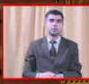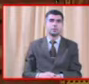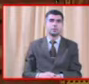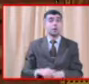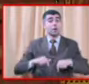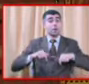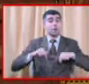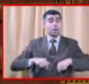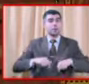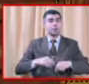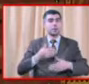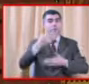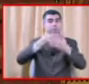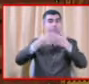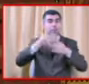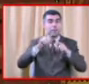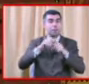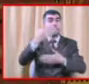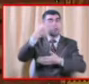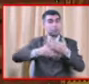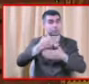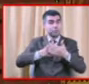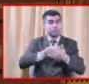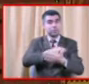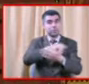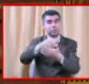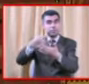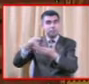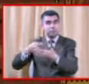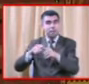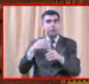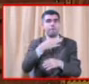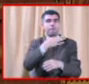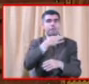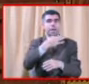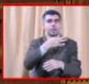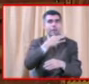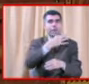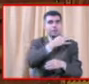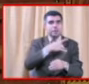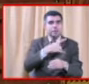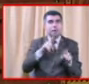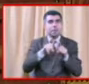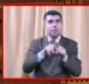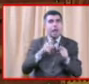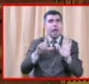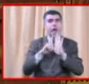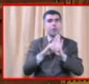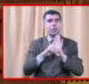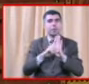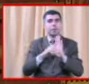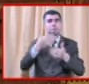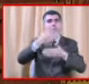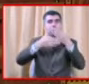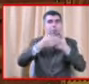سيد الوزير، لقد أرسلتم مذكرات حول تبسيط المساطر بعالم القروي، ولكن للأسف